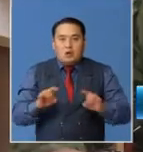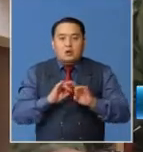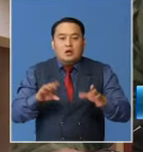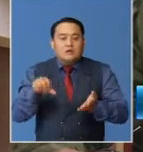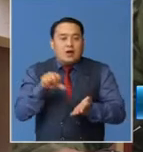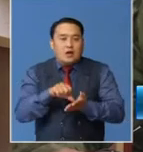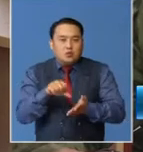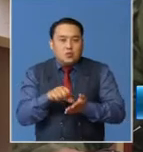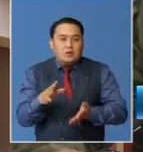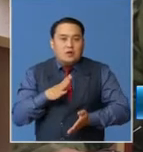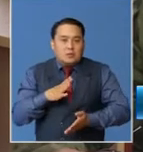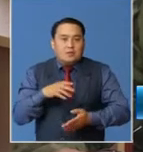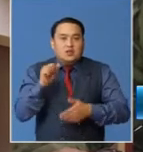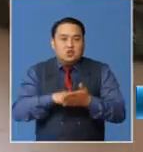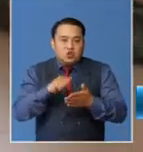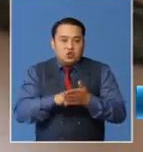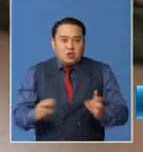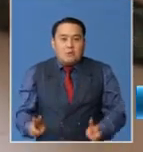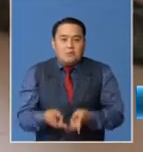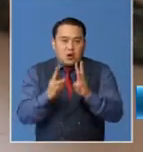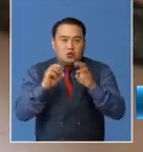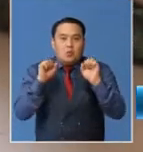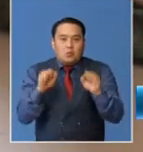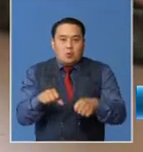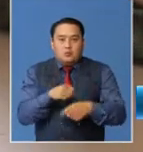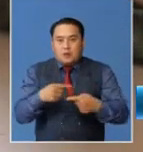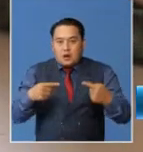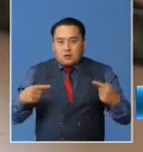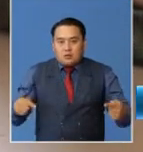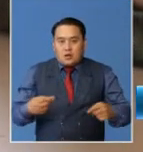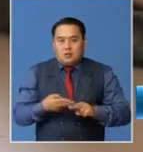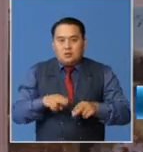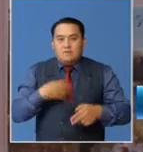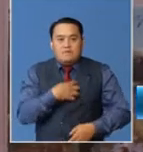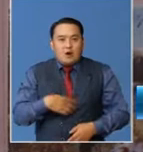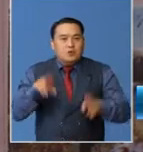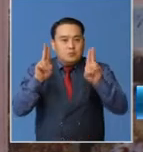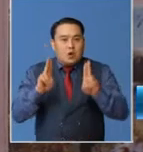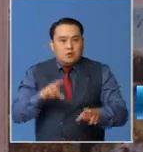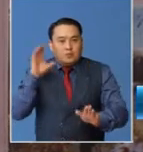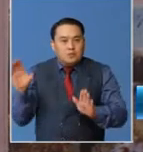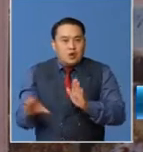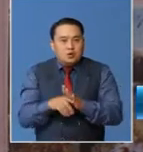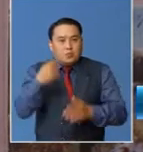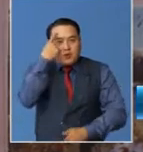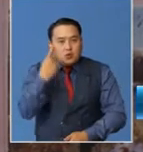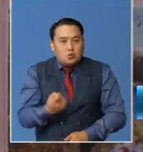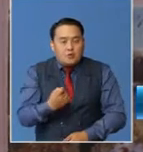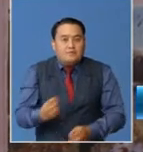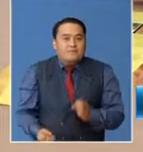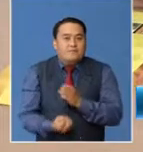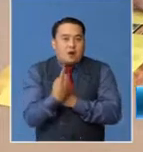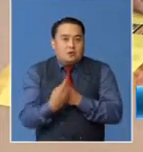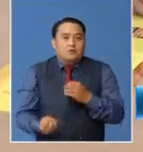Как отметили выступающие, причины пожара могут быть самыми разными. И здесь важное правило поведения – предупреждение